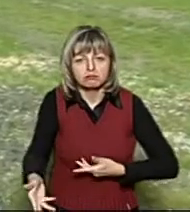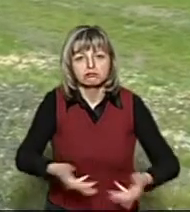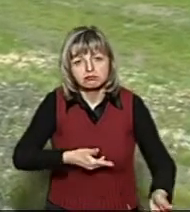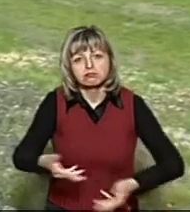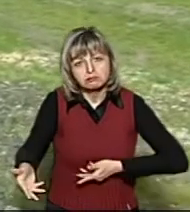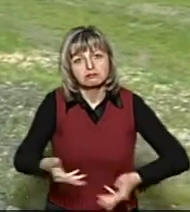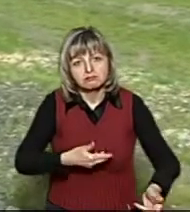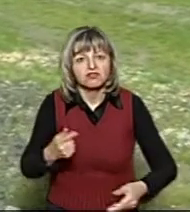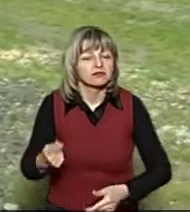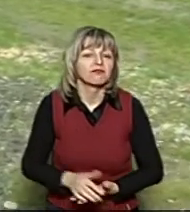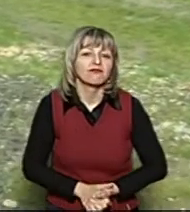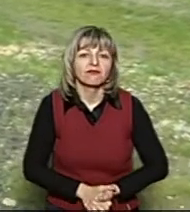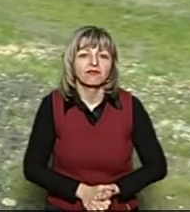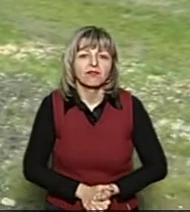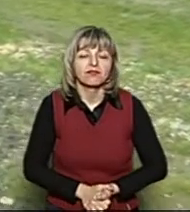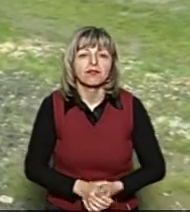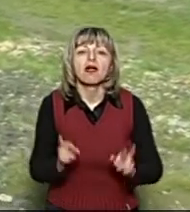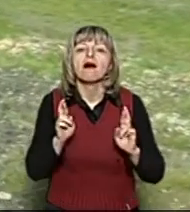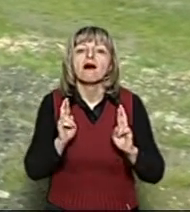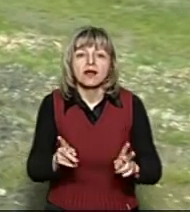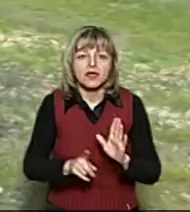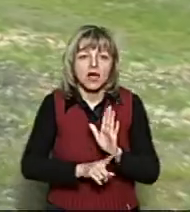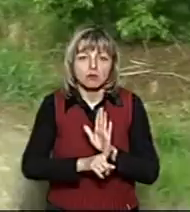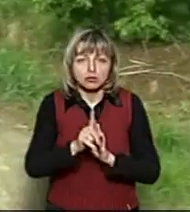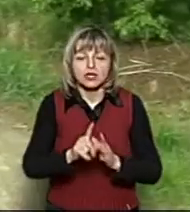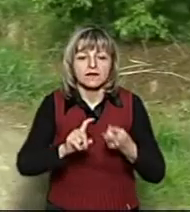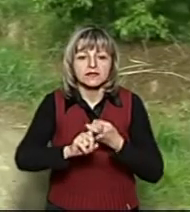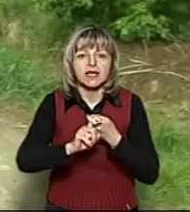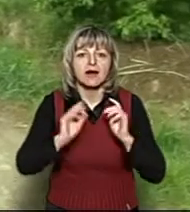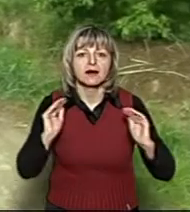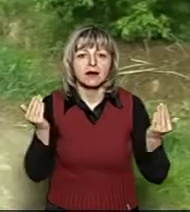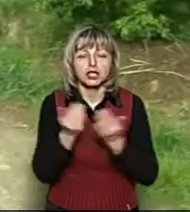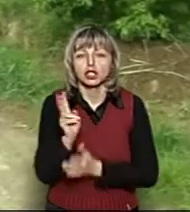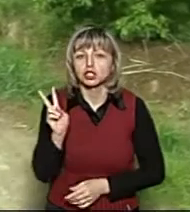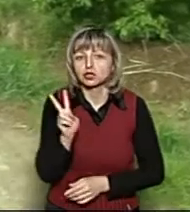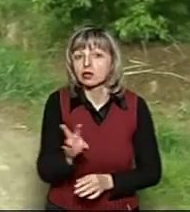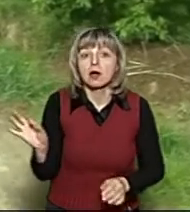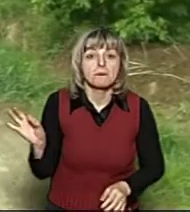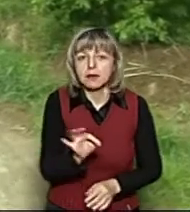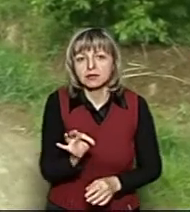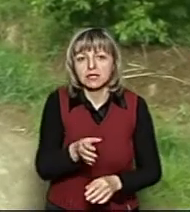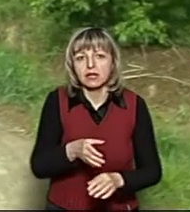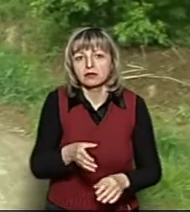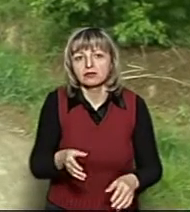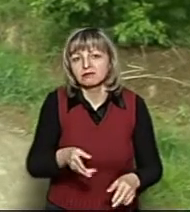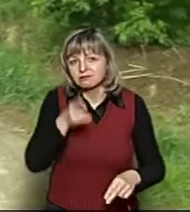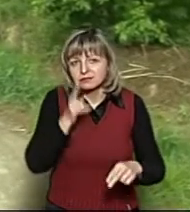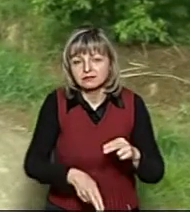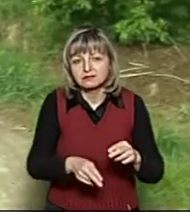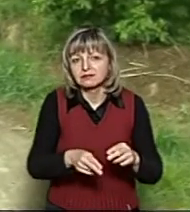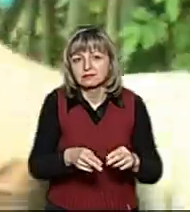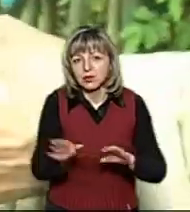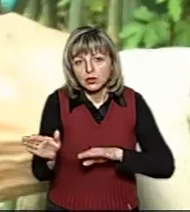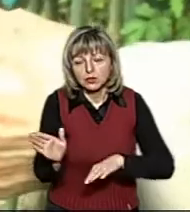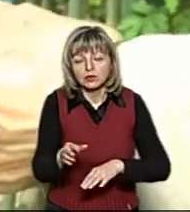городу пішки. А як почався той карантин, тролейбуси моментально зняли, і як добирайся,